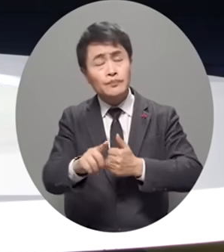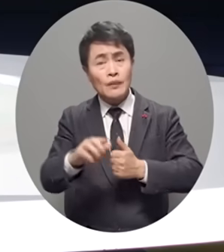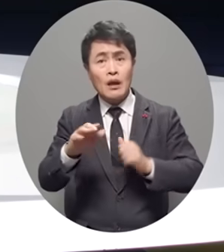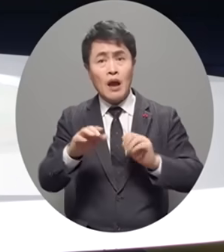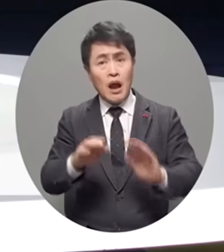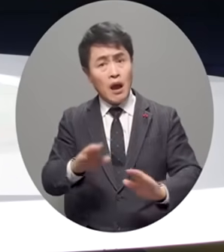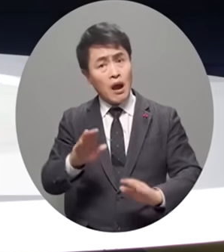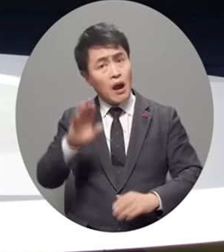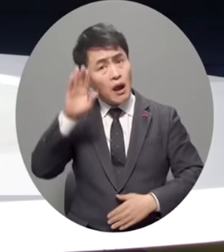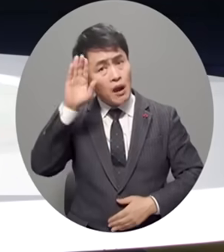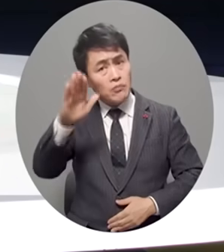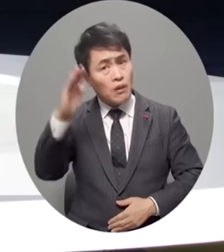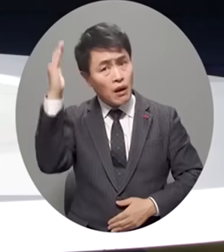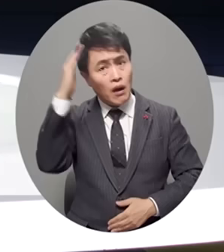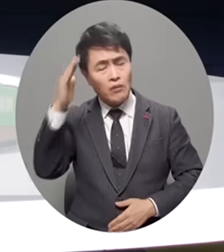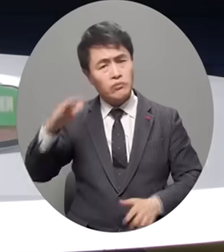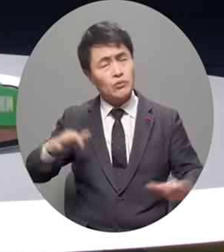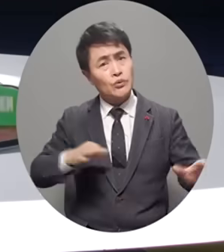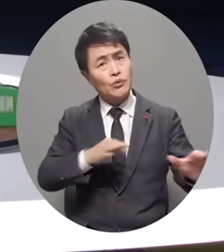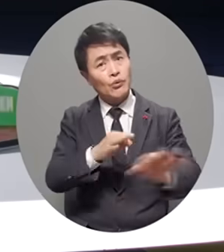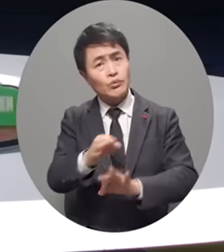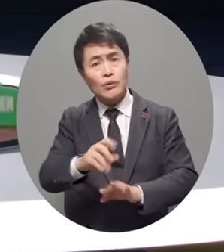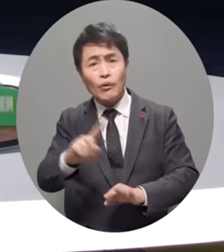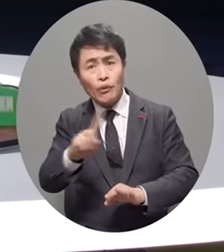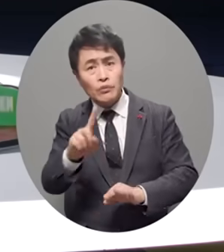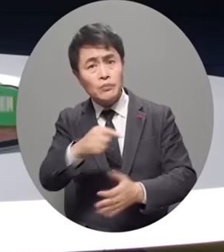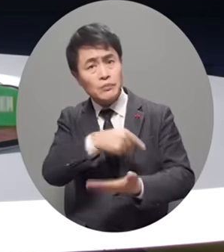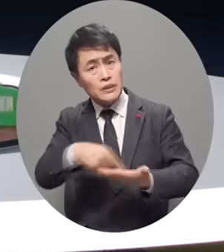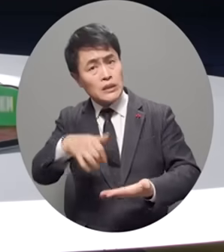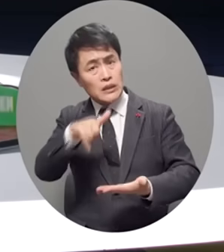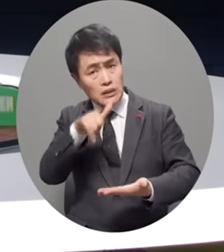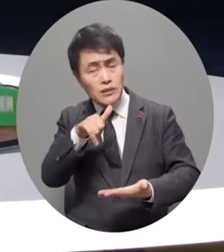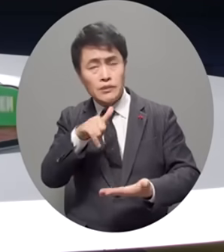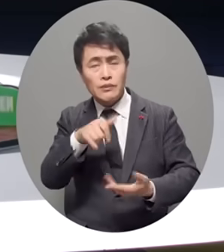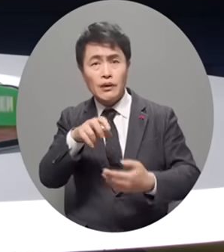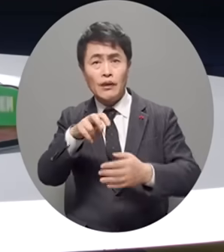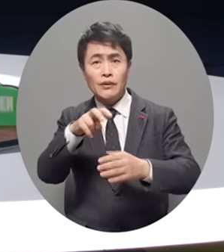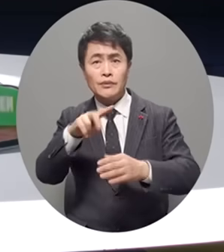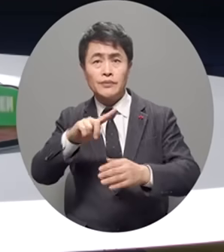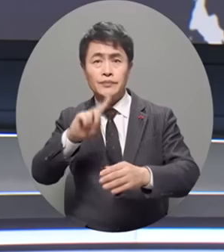경제에는 어떤 영향이 있을지 이성일 기자가 짚어봤습니다.